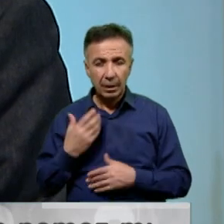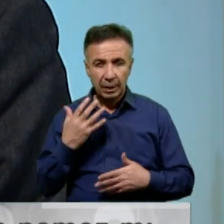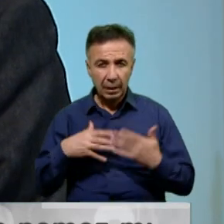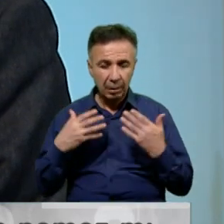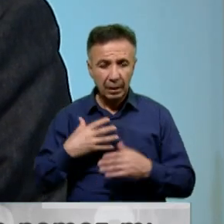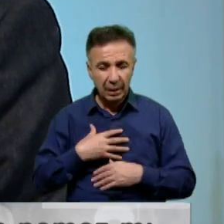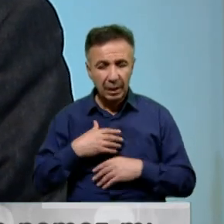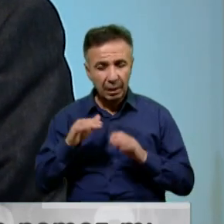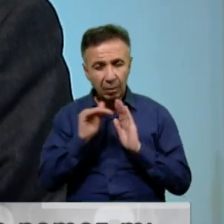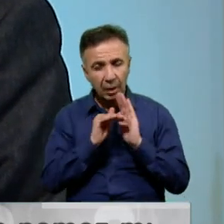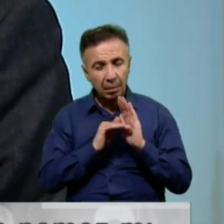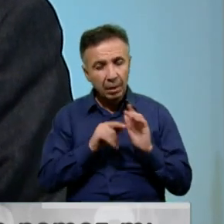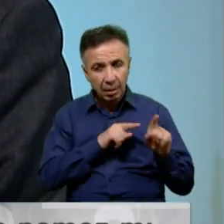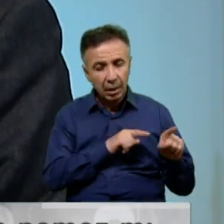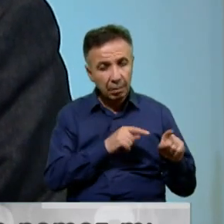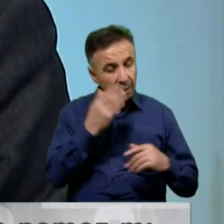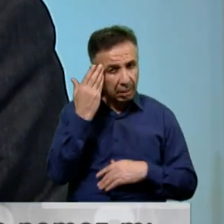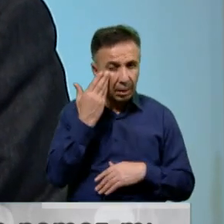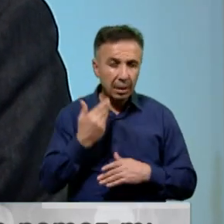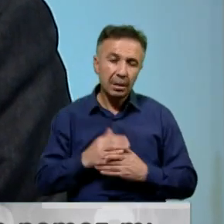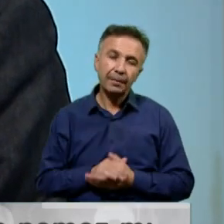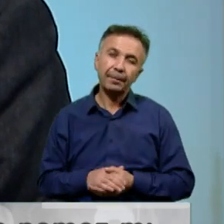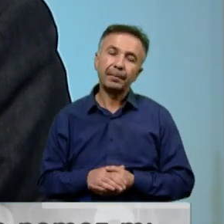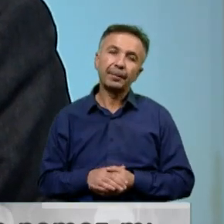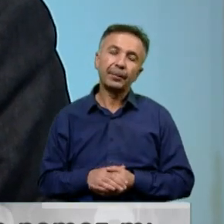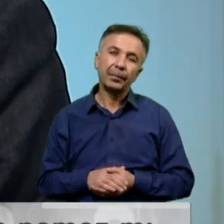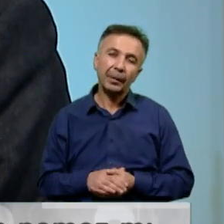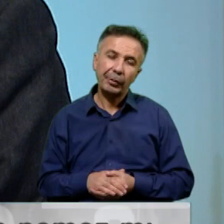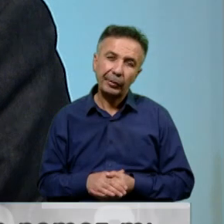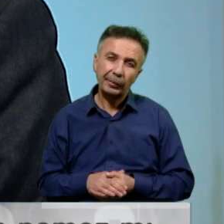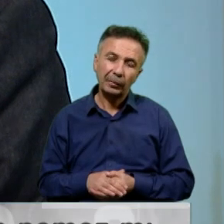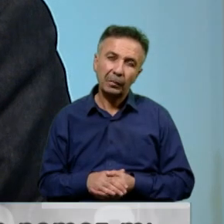dini programları takip, onlar da hı hı. büyük fayda sağlar.